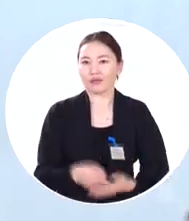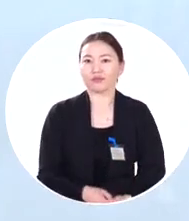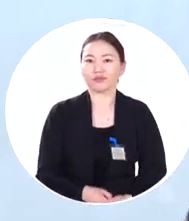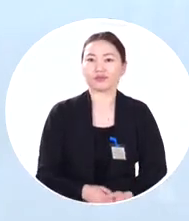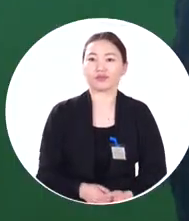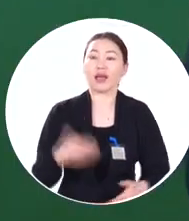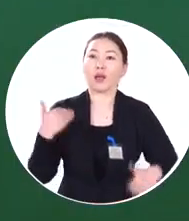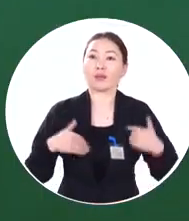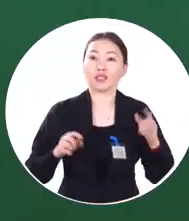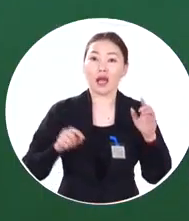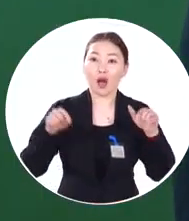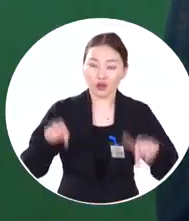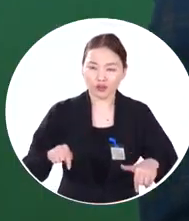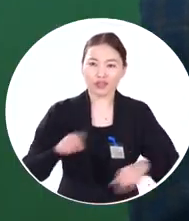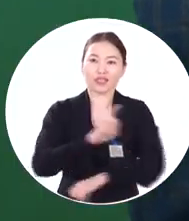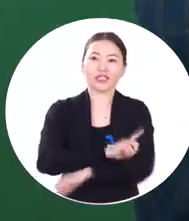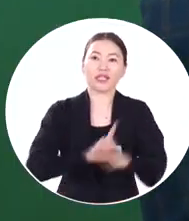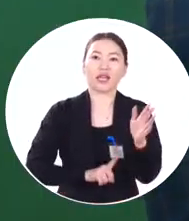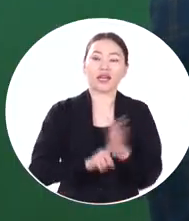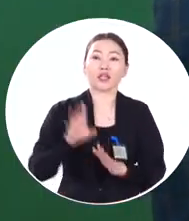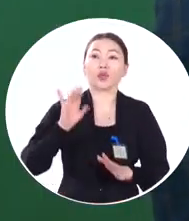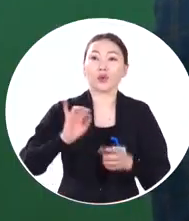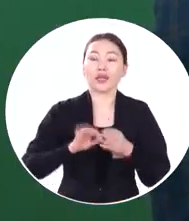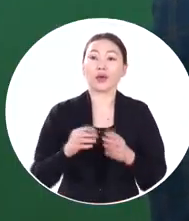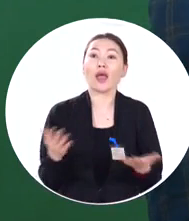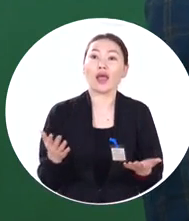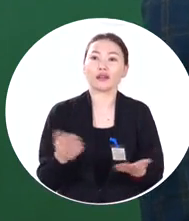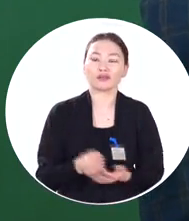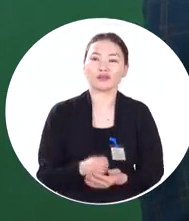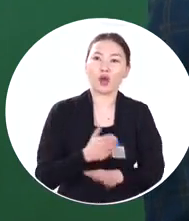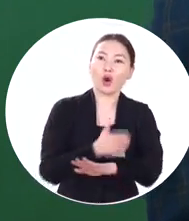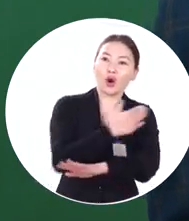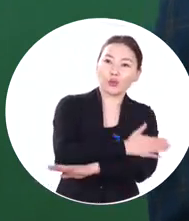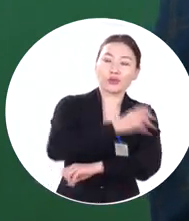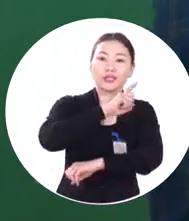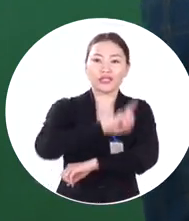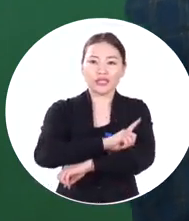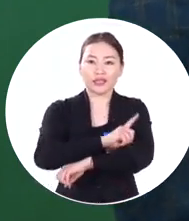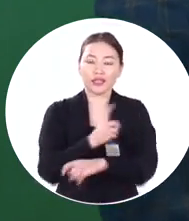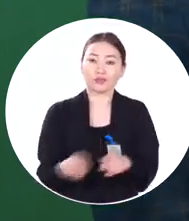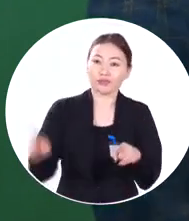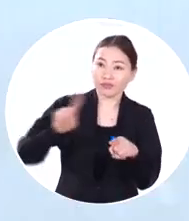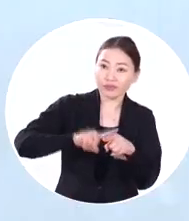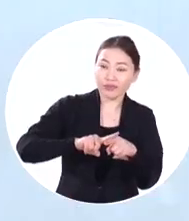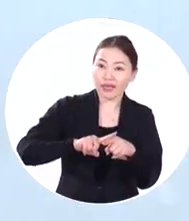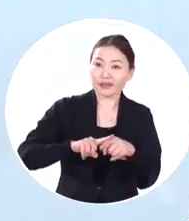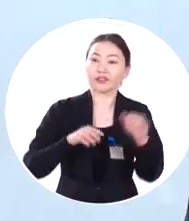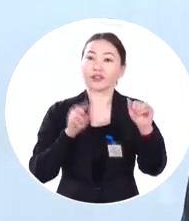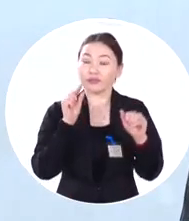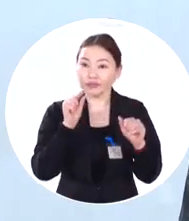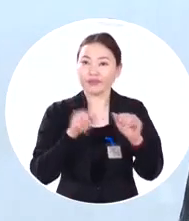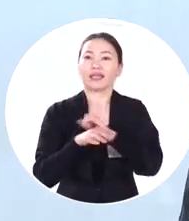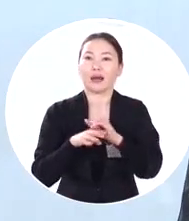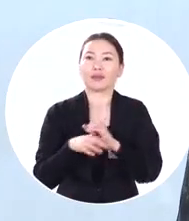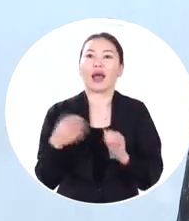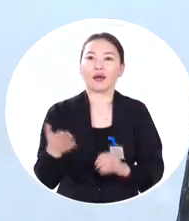эхлэлд юу хийх вэ? Өнөөдрийн хичээлийн эхэнд бид нэр өмнө үдсэн хичээлээ баттатгаж, мэдлэгээ сорж, дасгал ажиллах болно. За ингээд